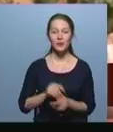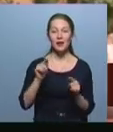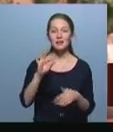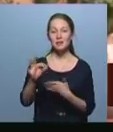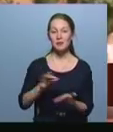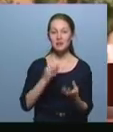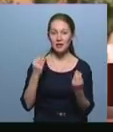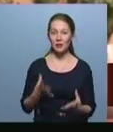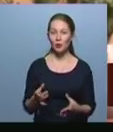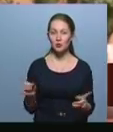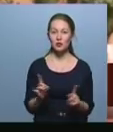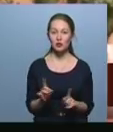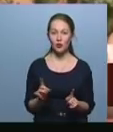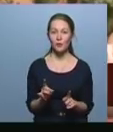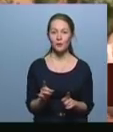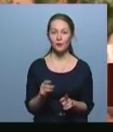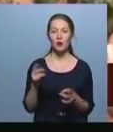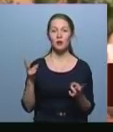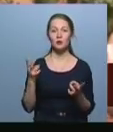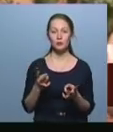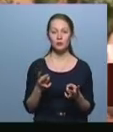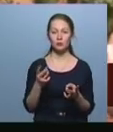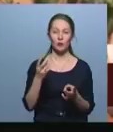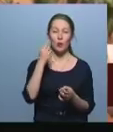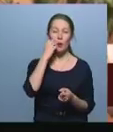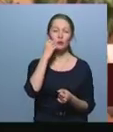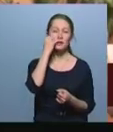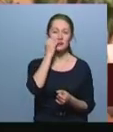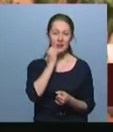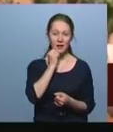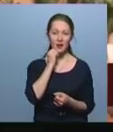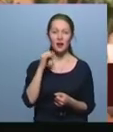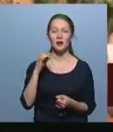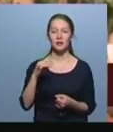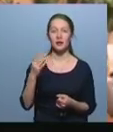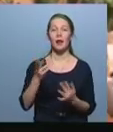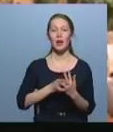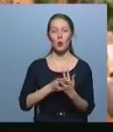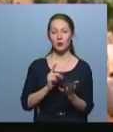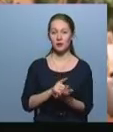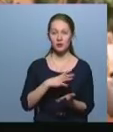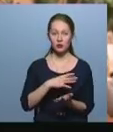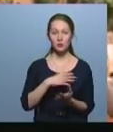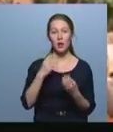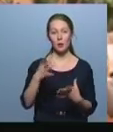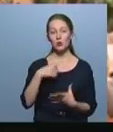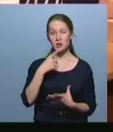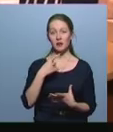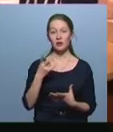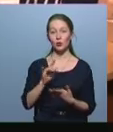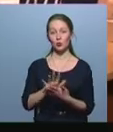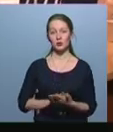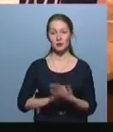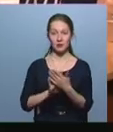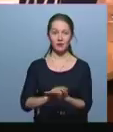просто она говорит, старенькая уже, ей говорит, полагаются льготные. Просто, говорит, вы оформите бланк.